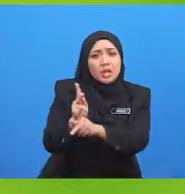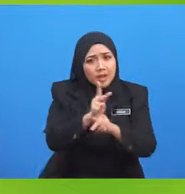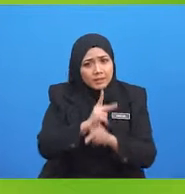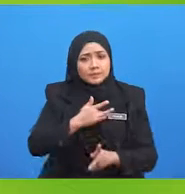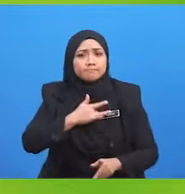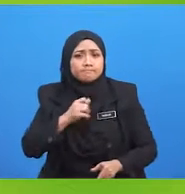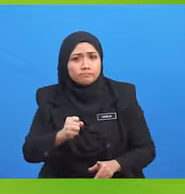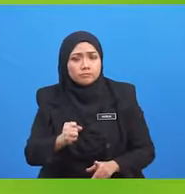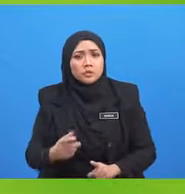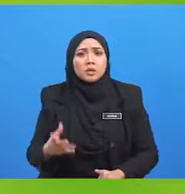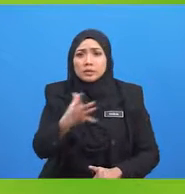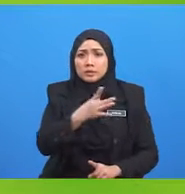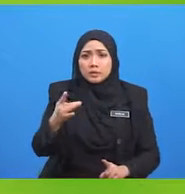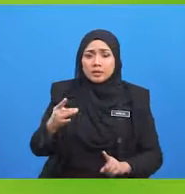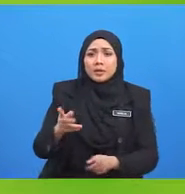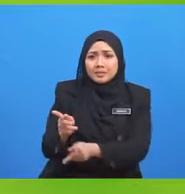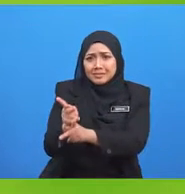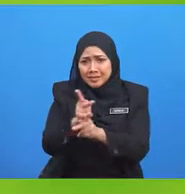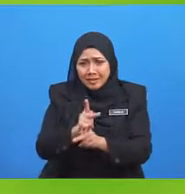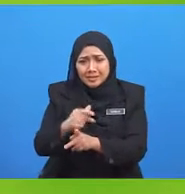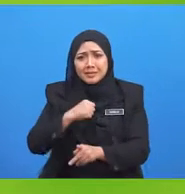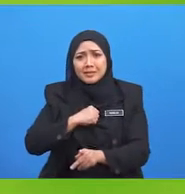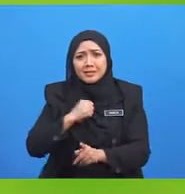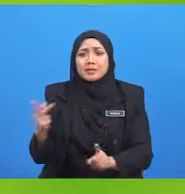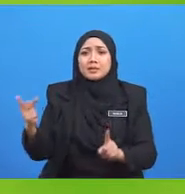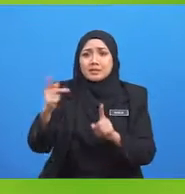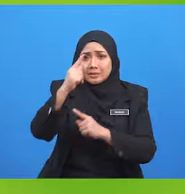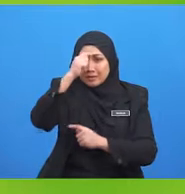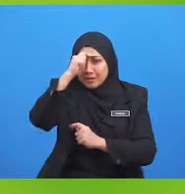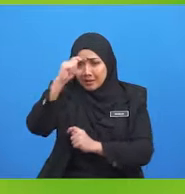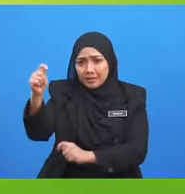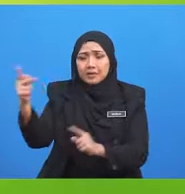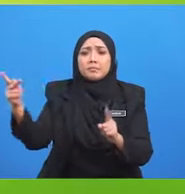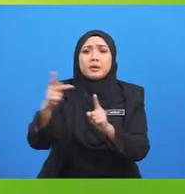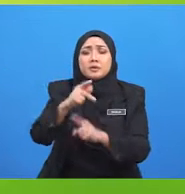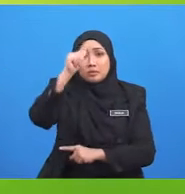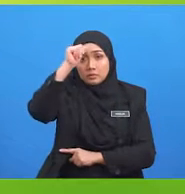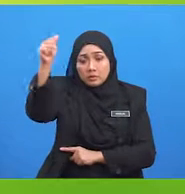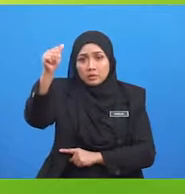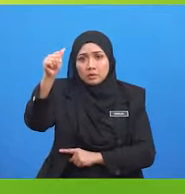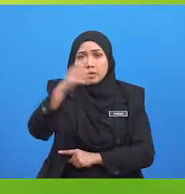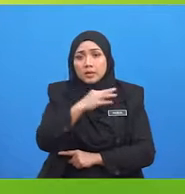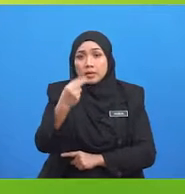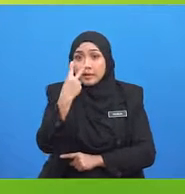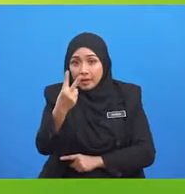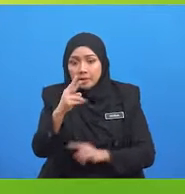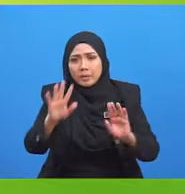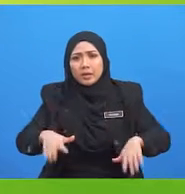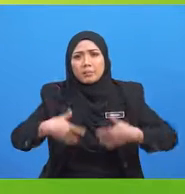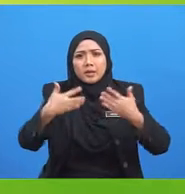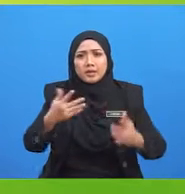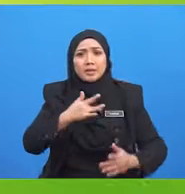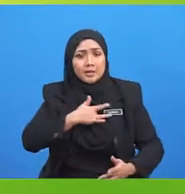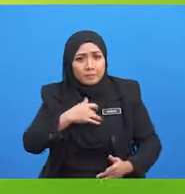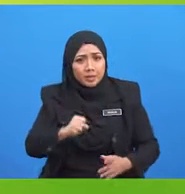iman sebagai tanda ketakwaan kita kepada Allah Subhanahu wa taala. Seterusnya, kita lihat bagaimana